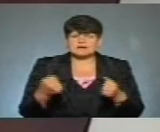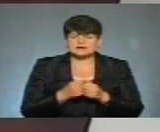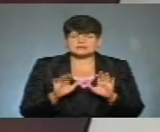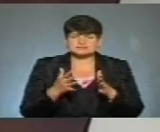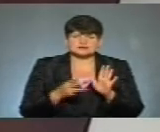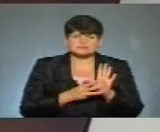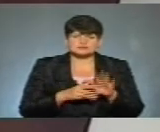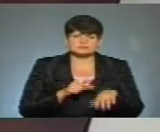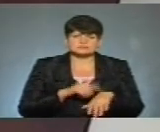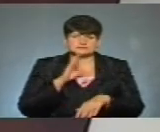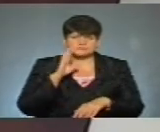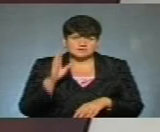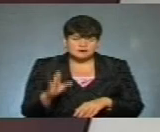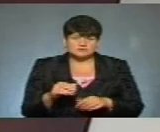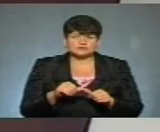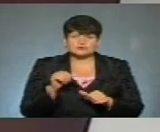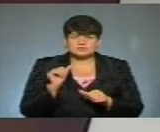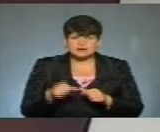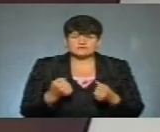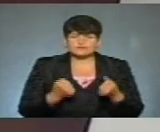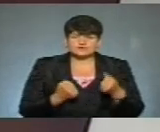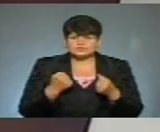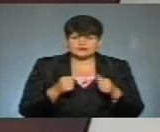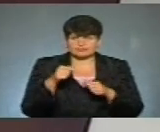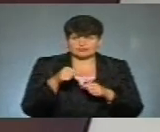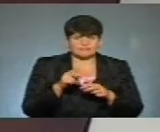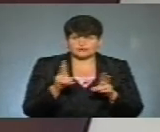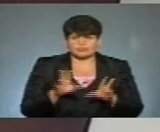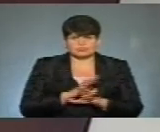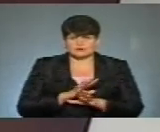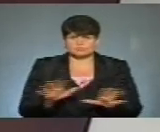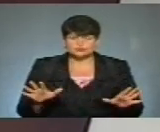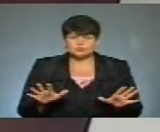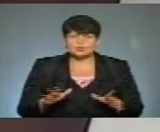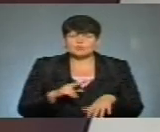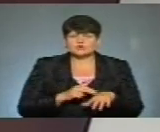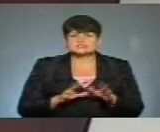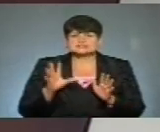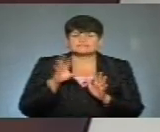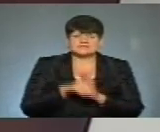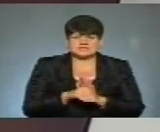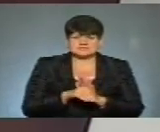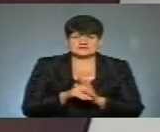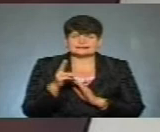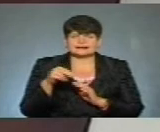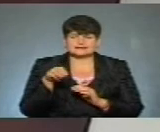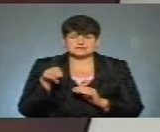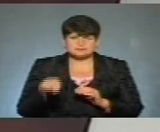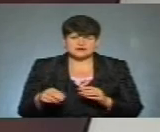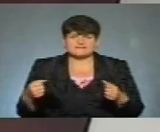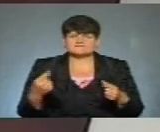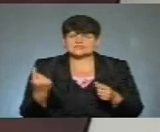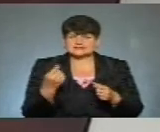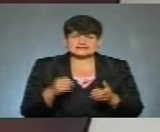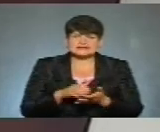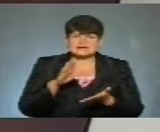близько 8-ї години. Окрім водія, в автомобілі нікого не було. Поліцейські внесли ДТП до єдиного